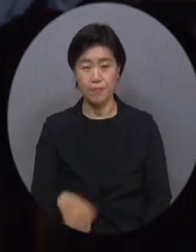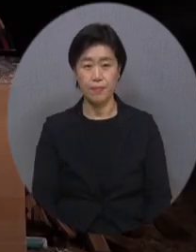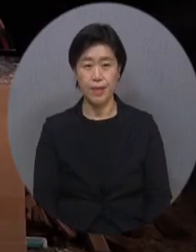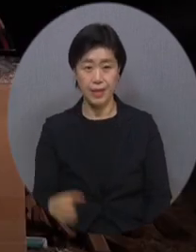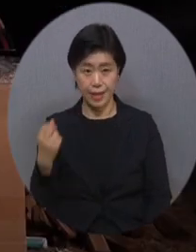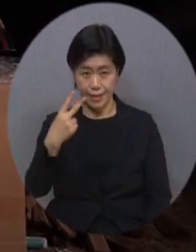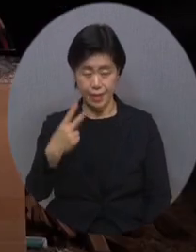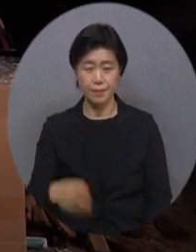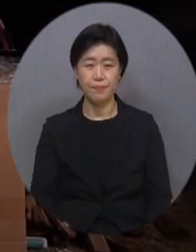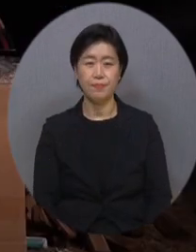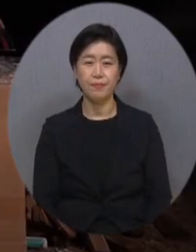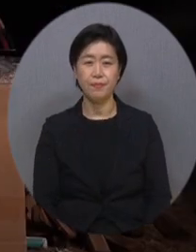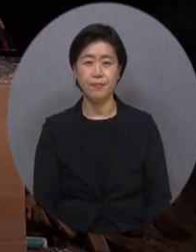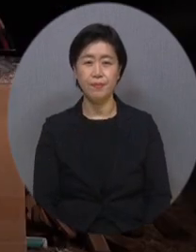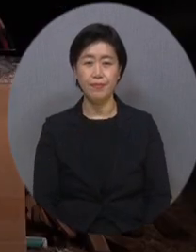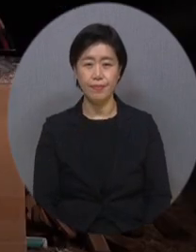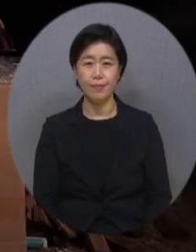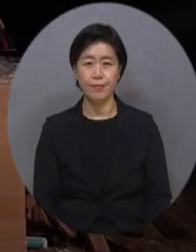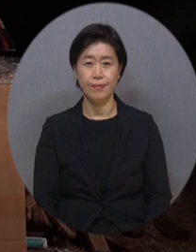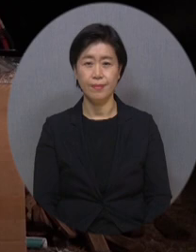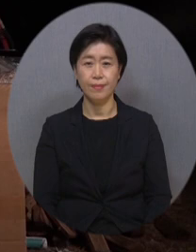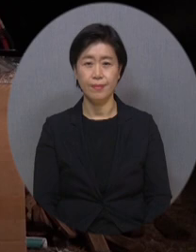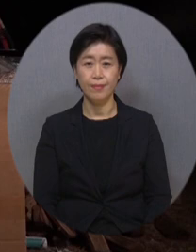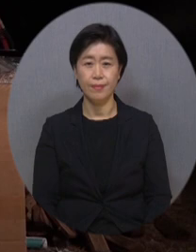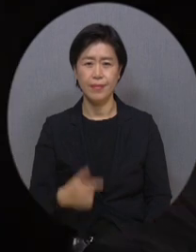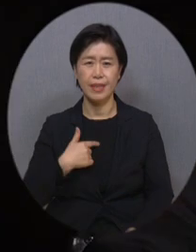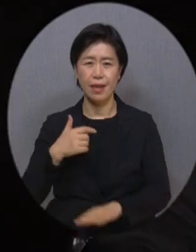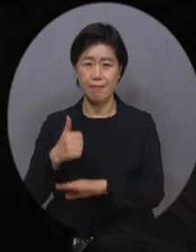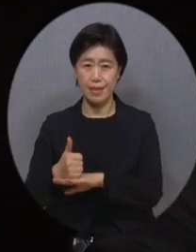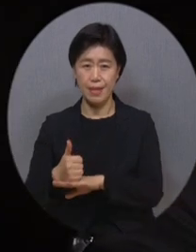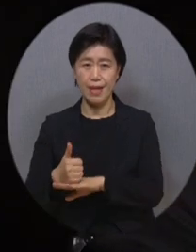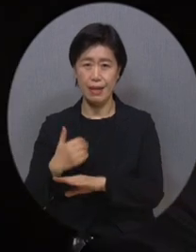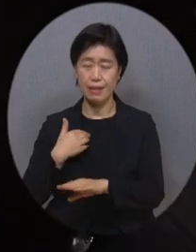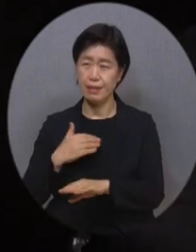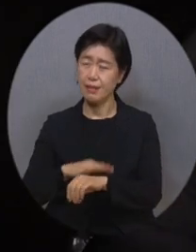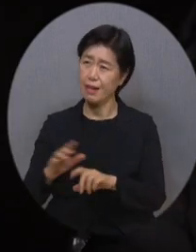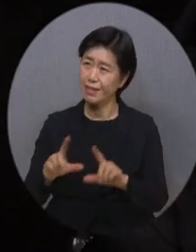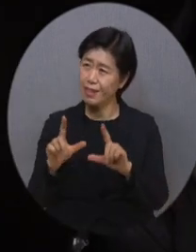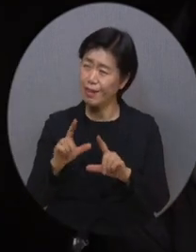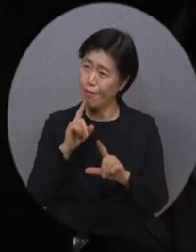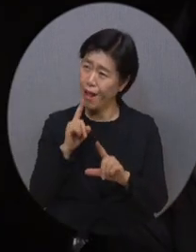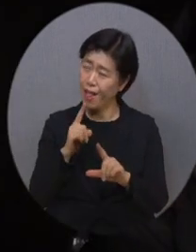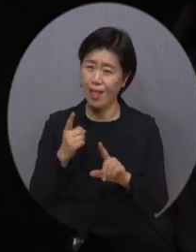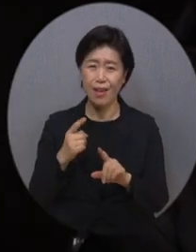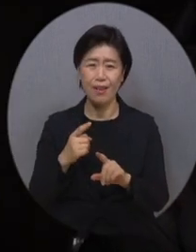다시 맞추자, 이왕이면. 재밌어. 내가 막내인데 잘 지내자. 그럼 재밌을 거 아니야?